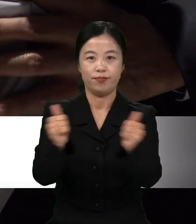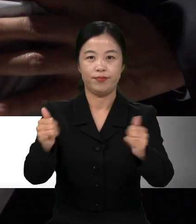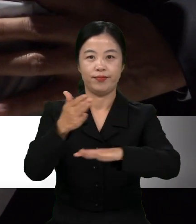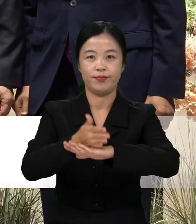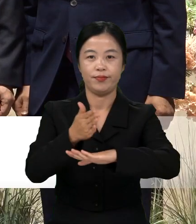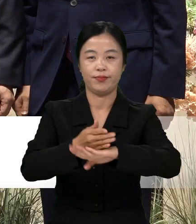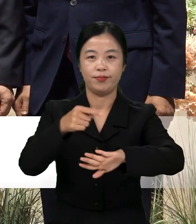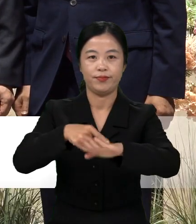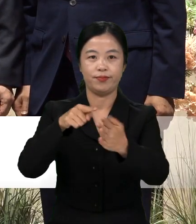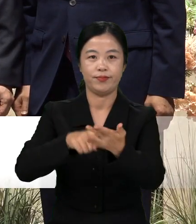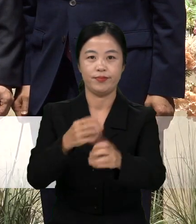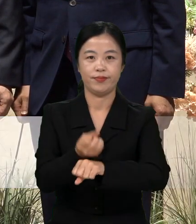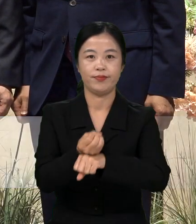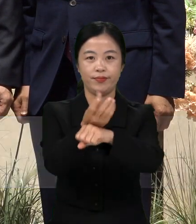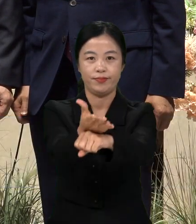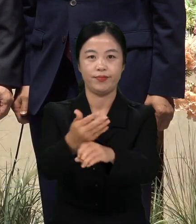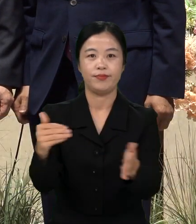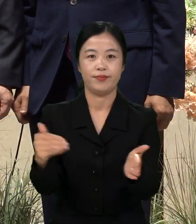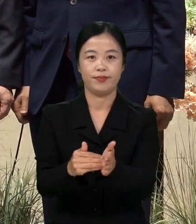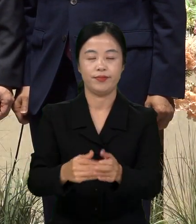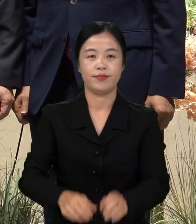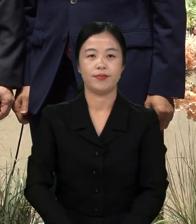감사의 마음을 전하는 자리로 진행됐습니다